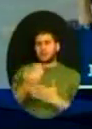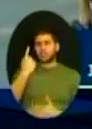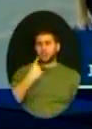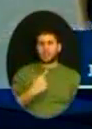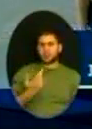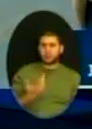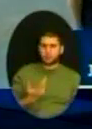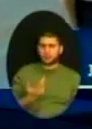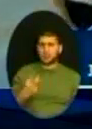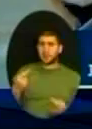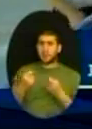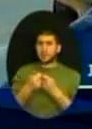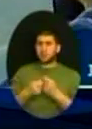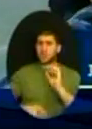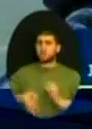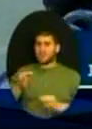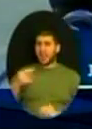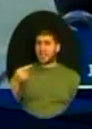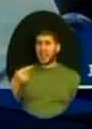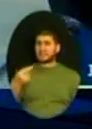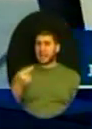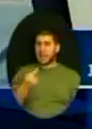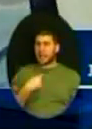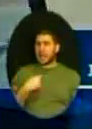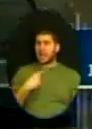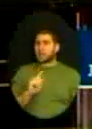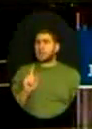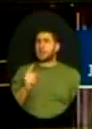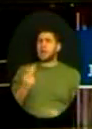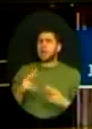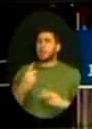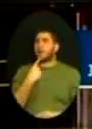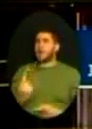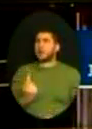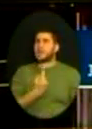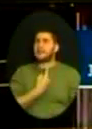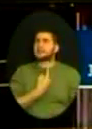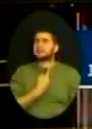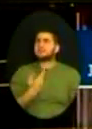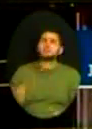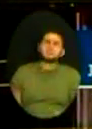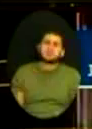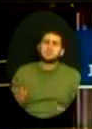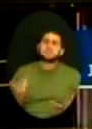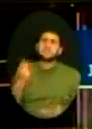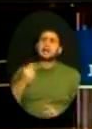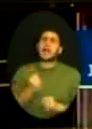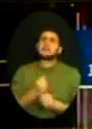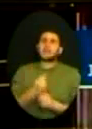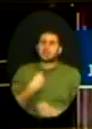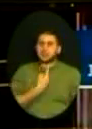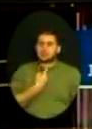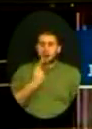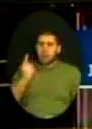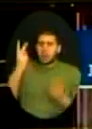נוראה ואיומה. לגבי השופטת גרסטל, אני לא באמת יכולה להגיד מעצמי מה... מה היא הייתה צריכה לעשות, אני לא מבינה